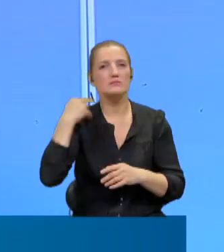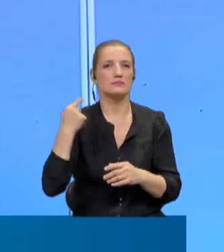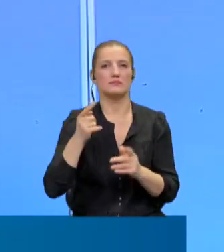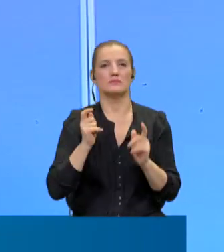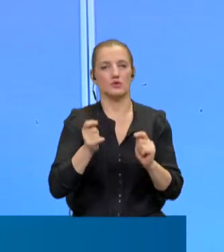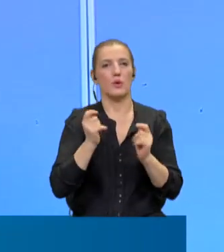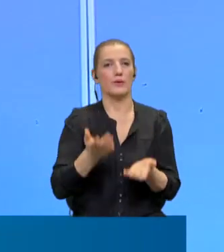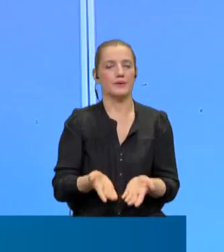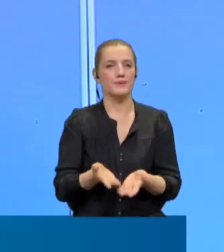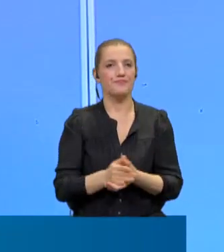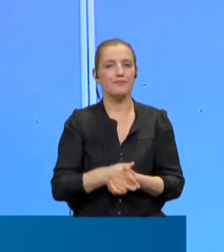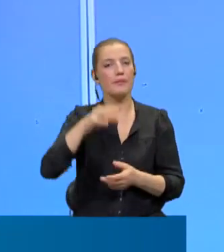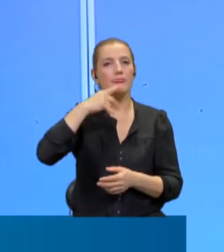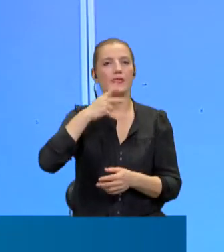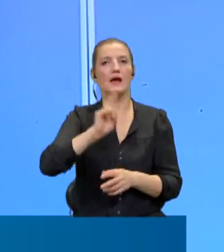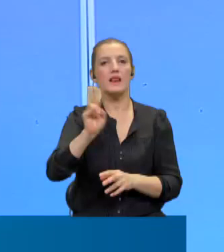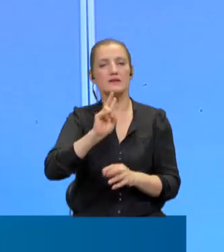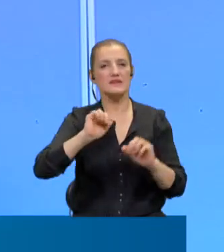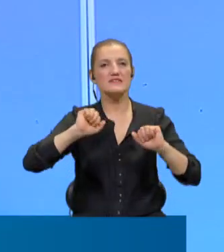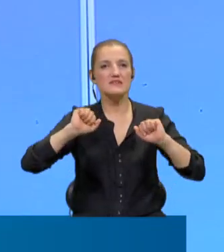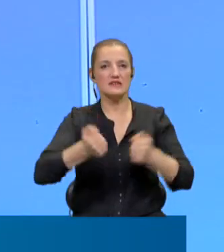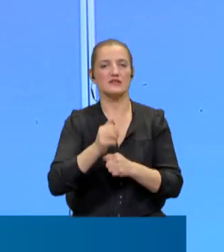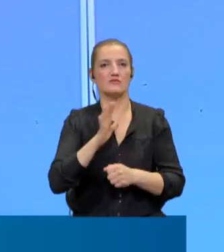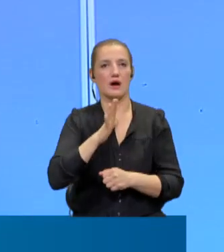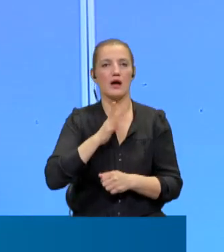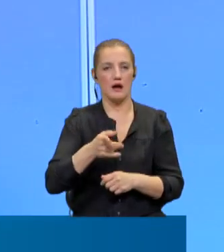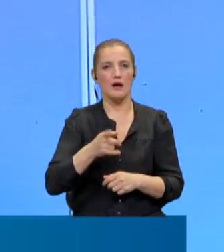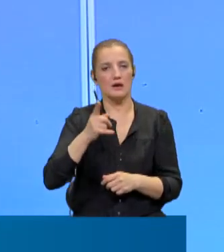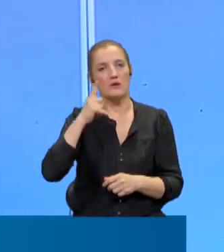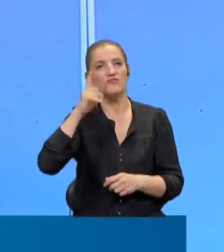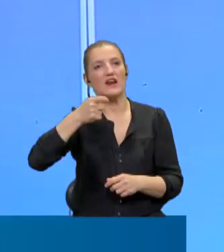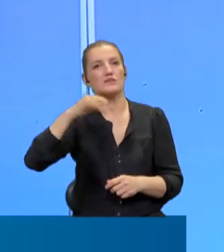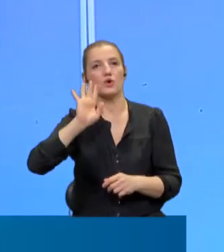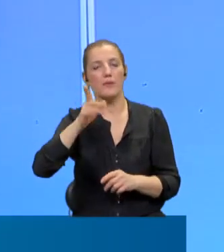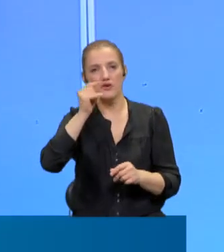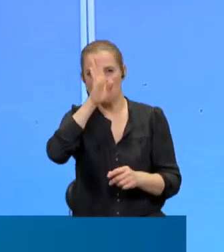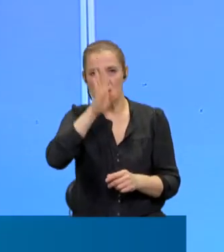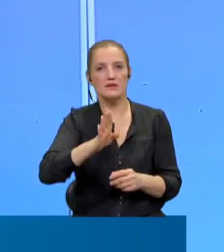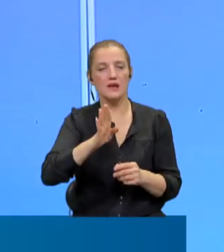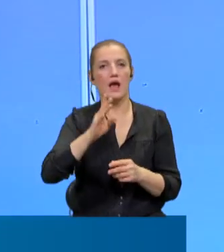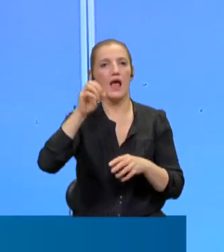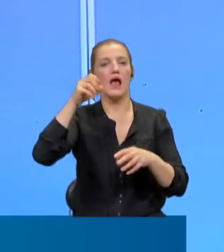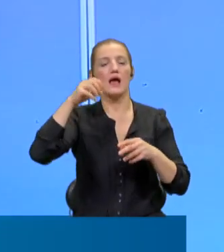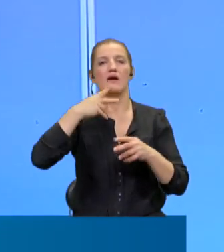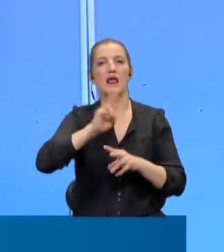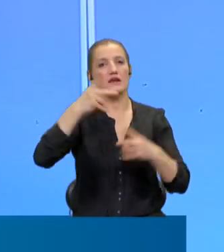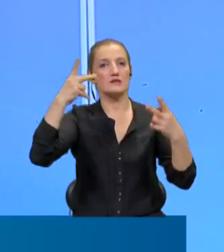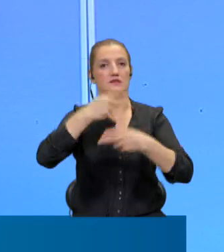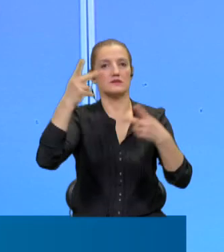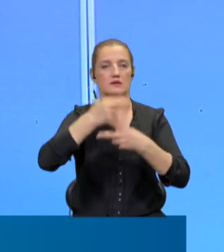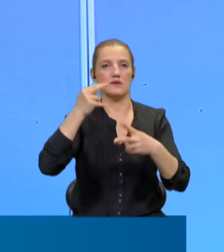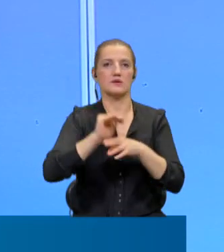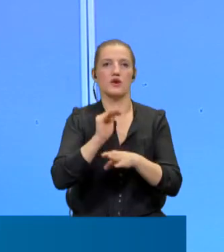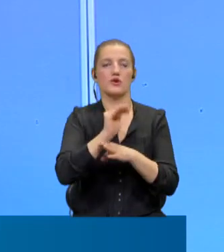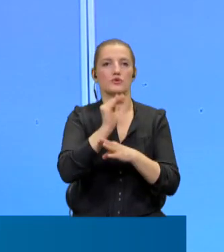şöyle bir şey var biliyor musun elektrik sıkıntısı var memlekette çaktırma yollarda çok ciddi elektrik kesintileri yaşanıyor